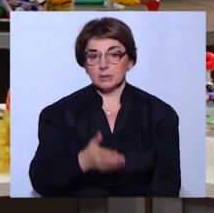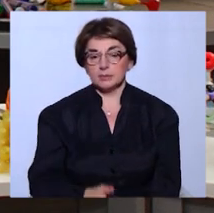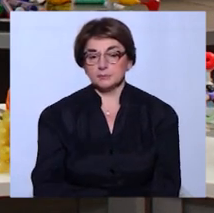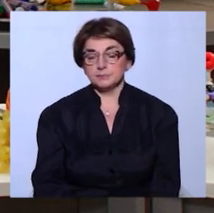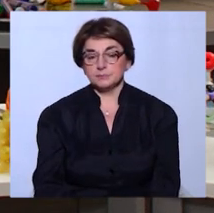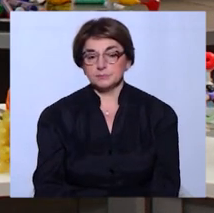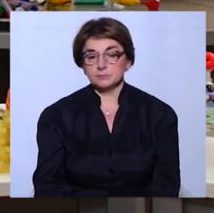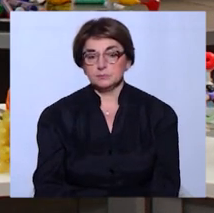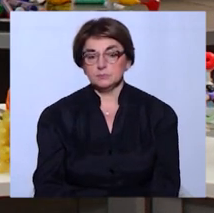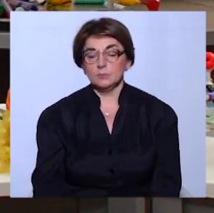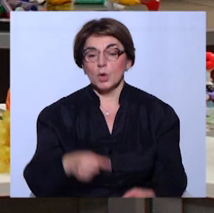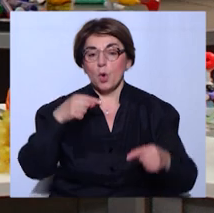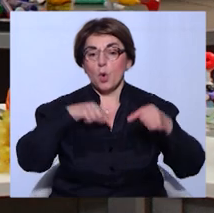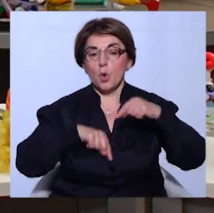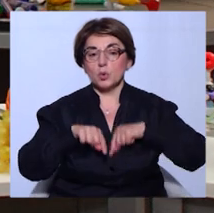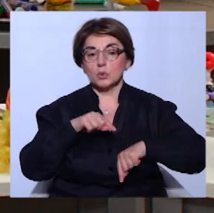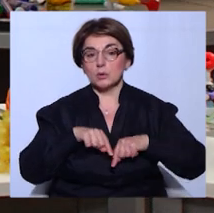ორგანულია პლასმასები,